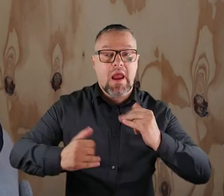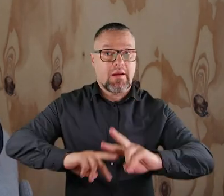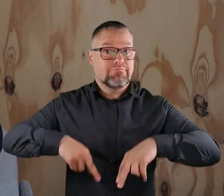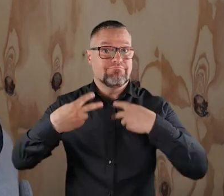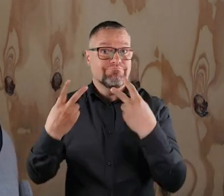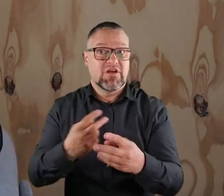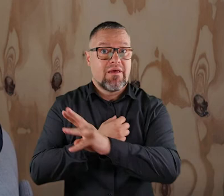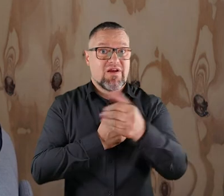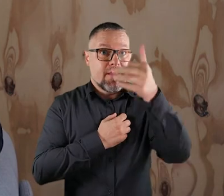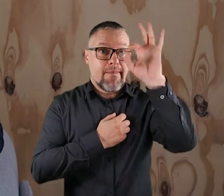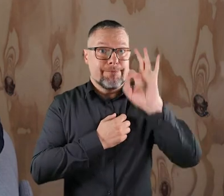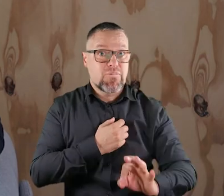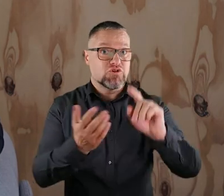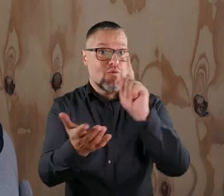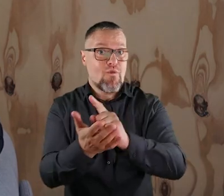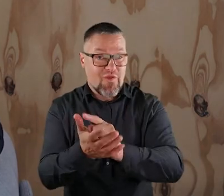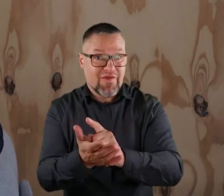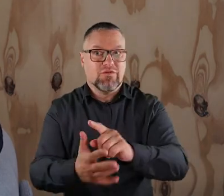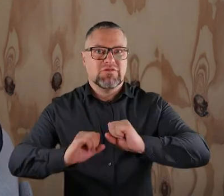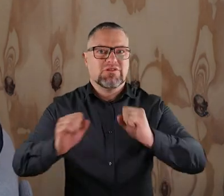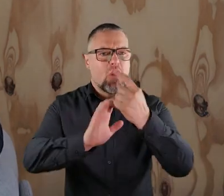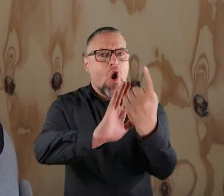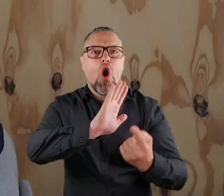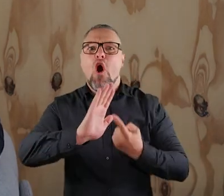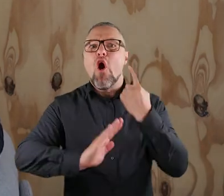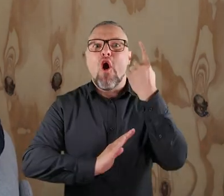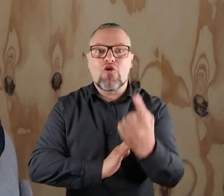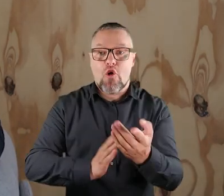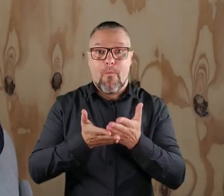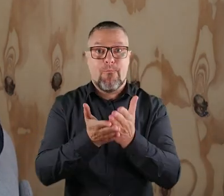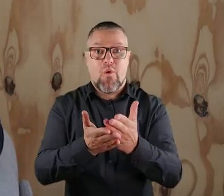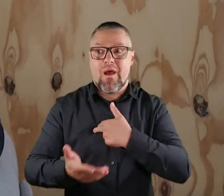jak przekazany przez Was 1% podatku działa przez cały